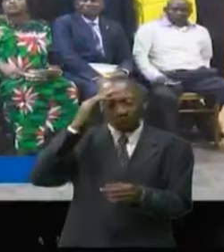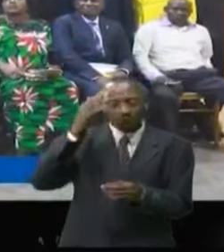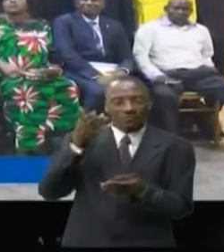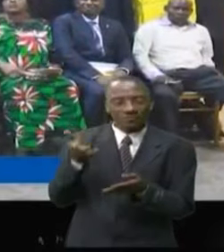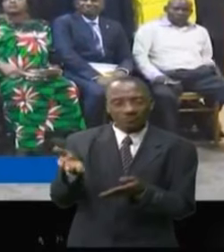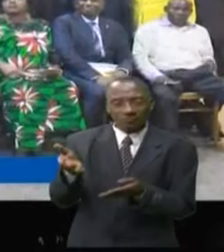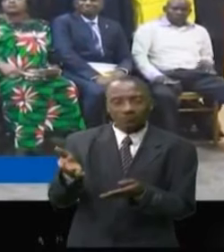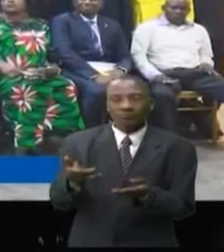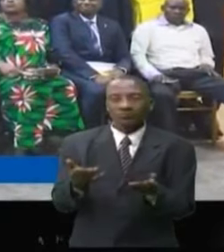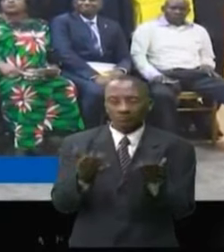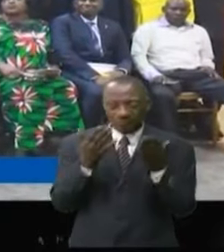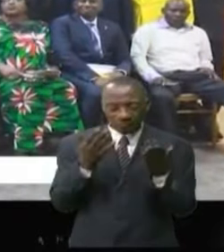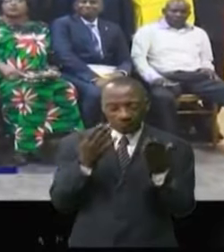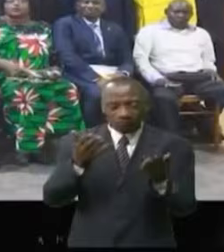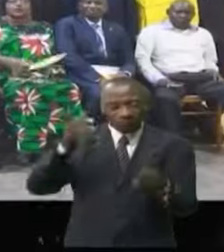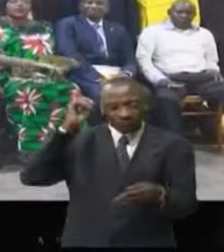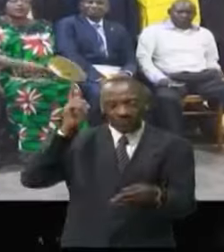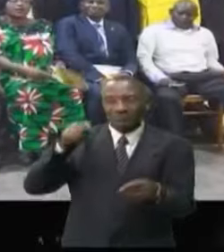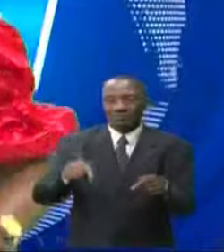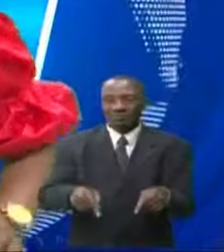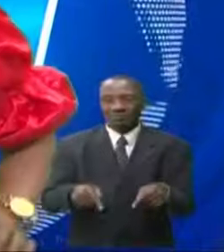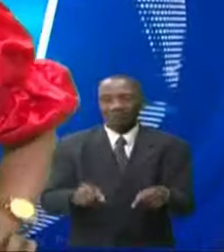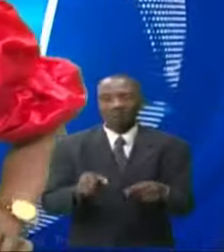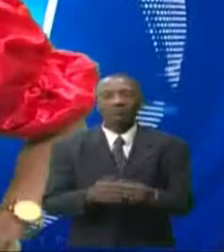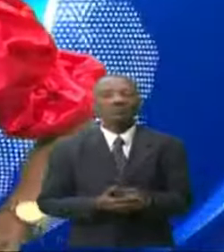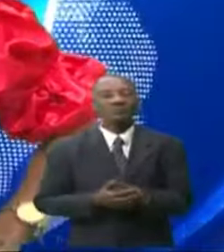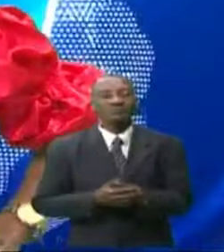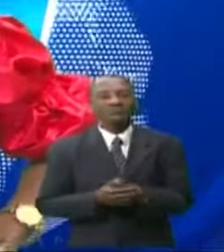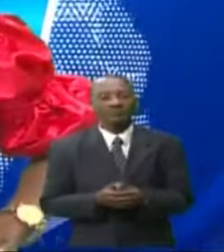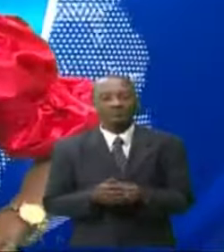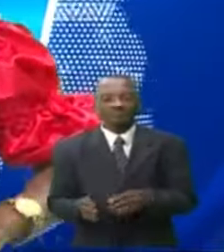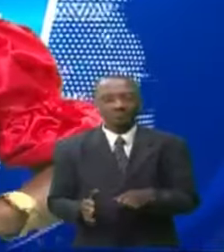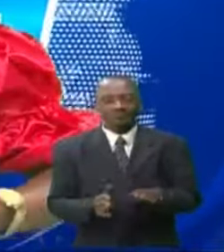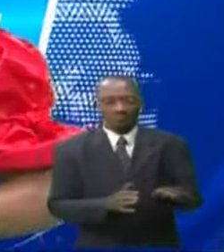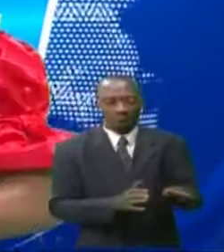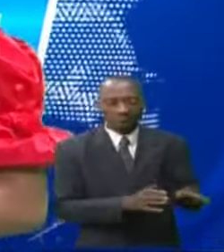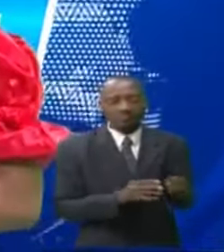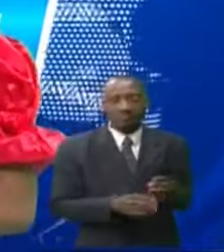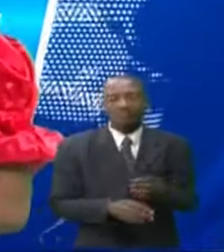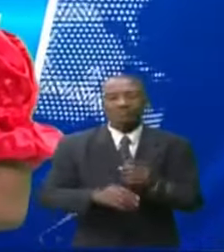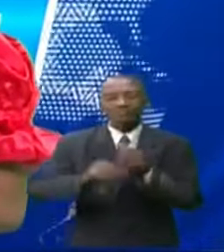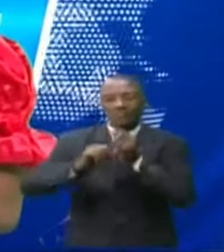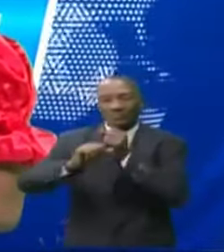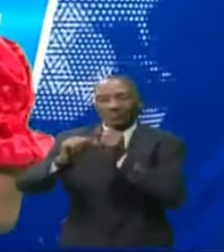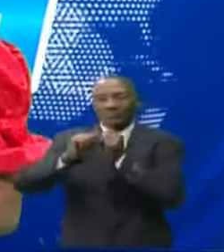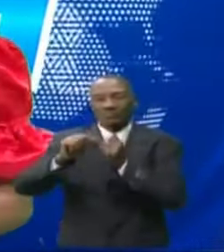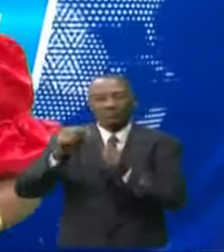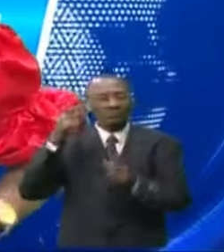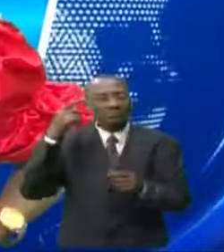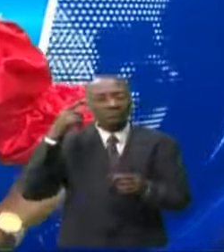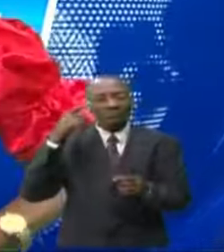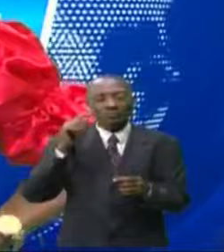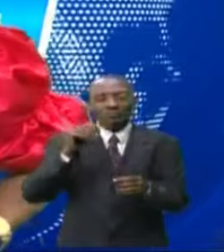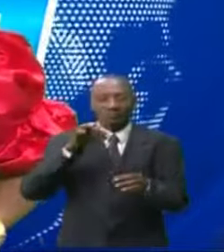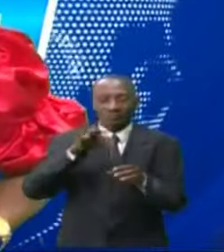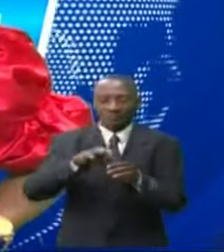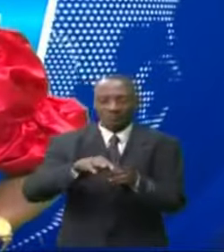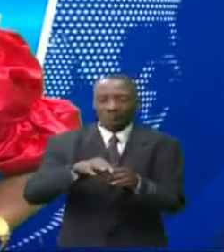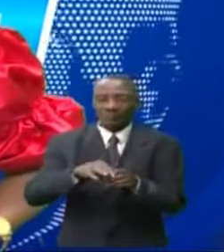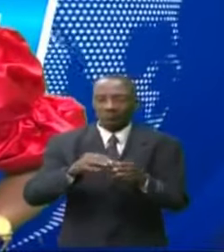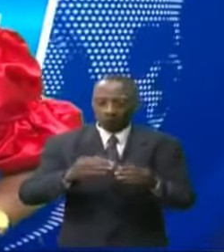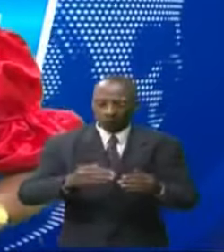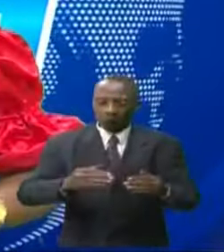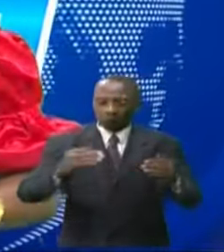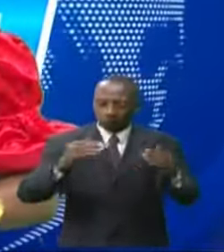infrastructures des l'Institut la sensibilisation pour les élections s'intensifie dans la ville de